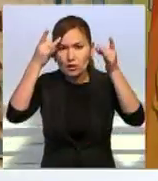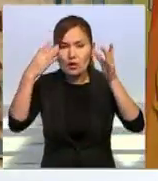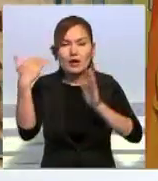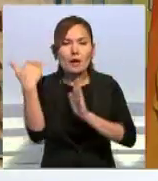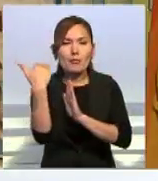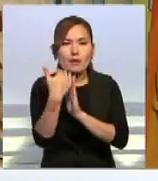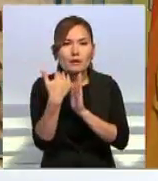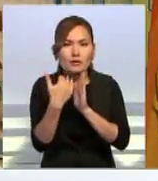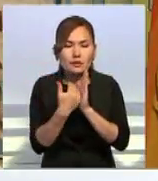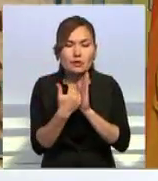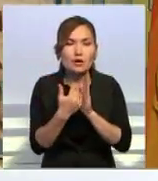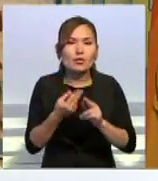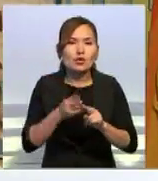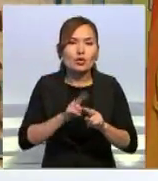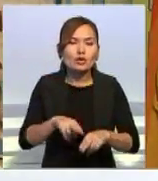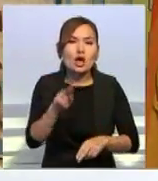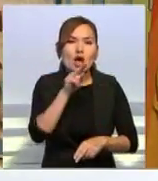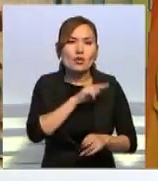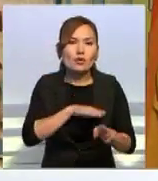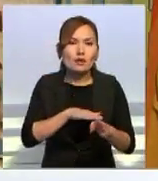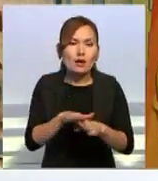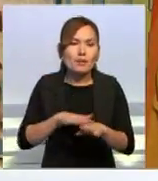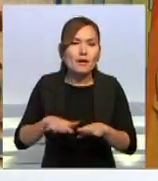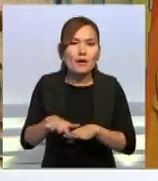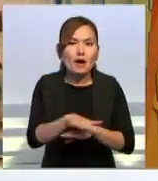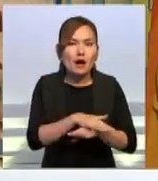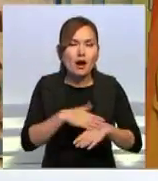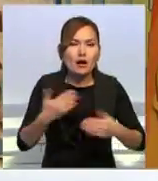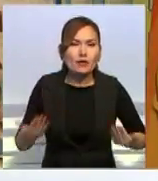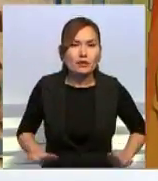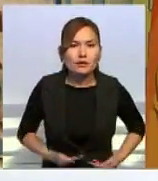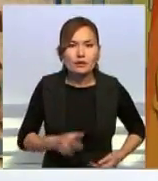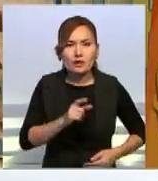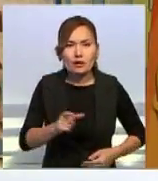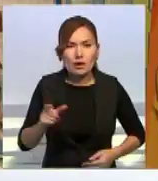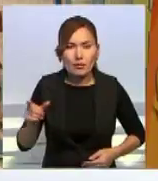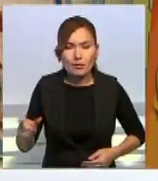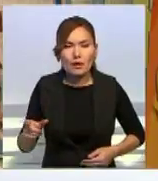асырудағы жергілікті халықтың, тұрғындардың, қоғамдық